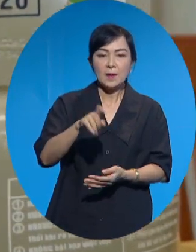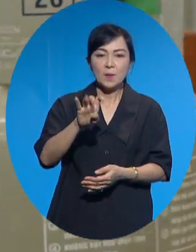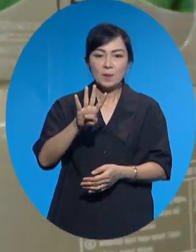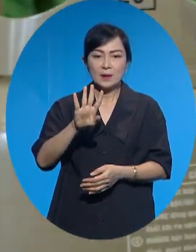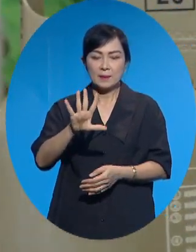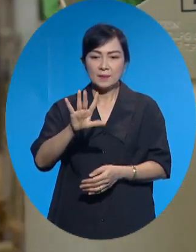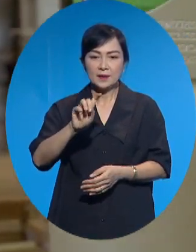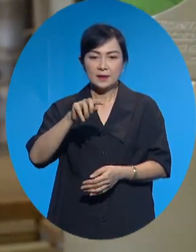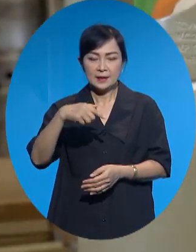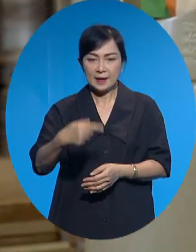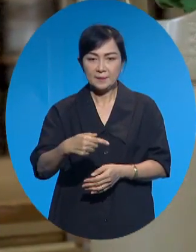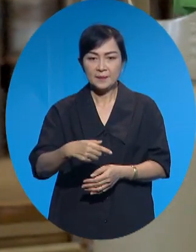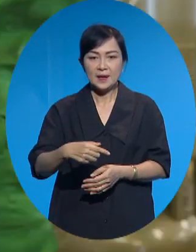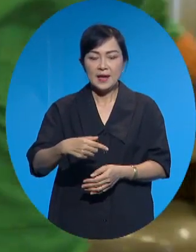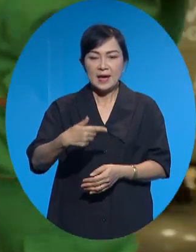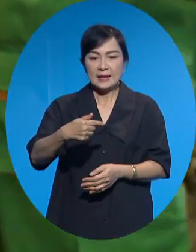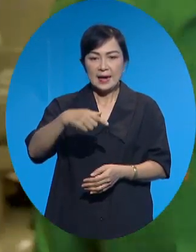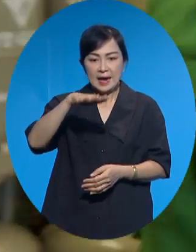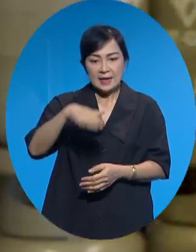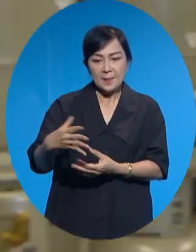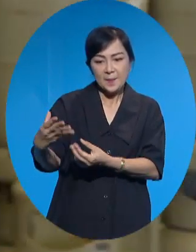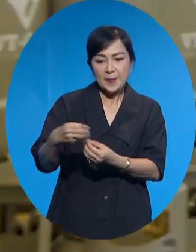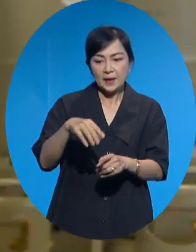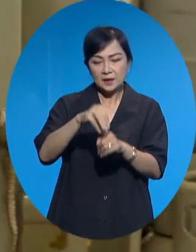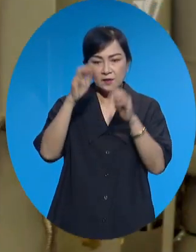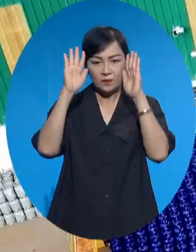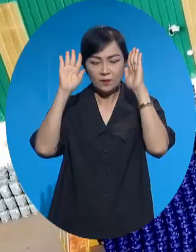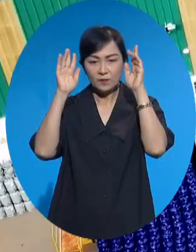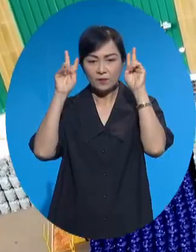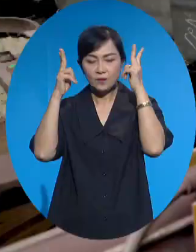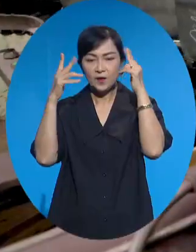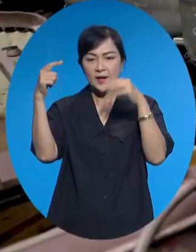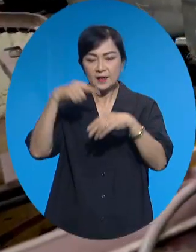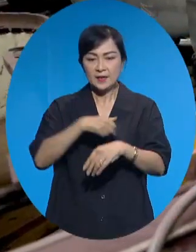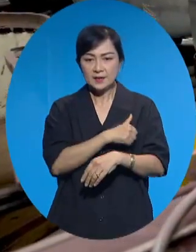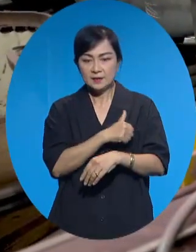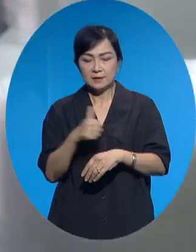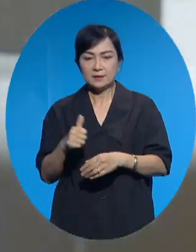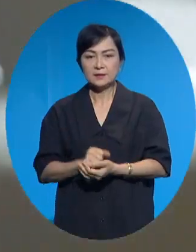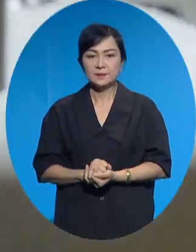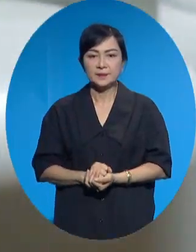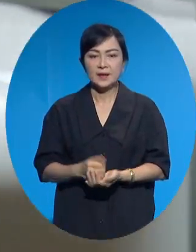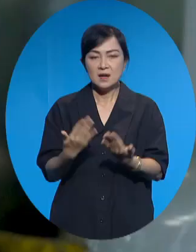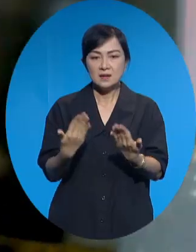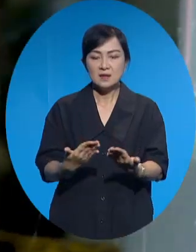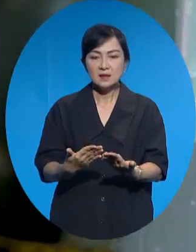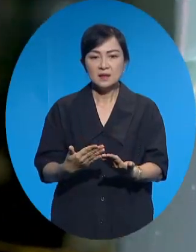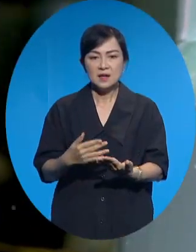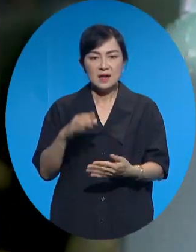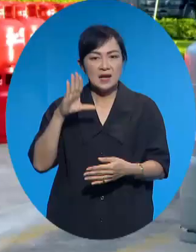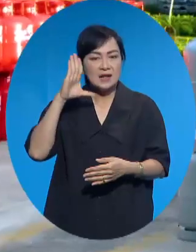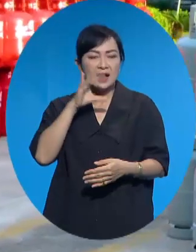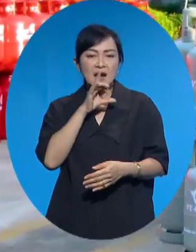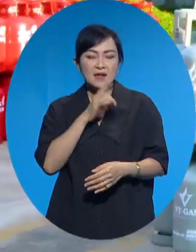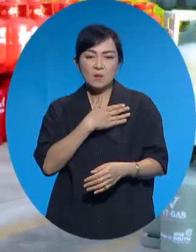kg giá cà giảm mang tin vui đến với người tiêu dùng góp phần giảm các chi phí sinh hoạt cơ bản tuy nhiên với tình hình nắng nóng